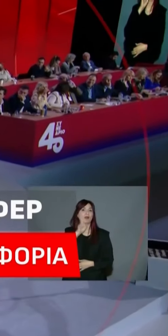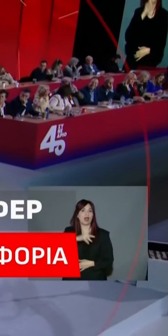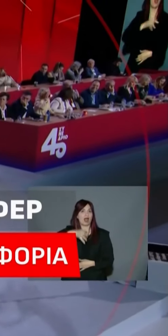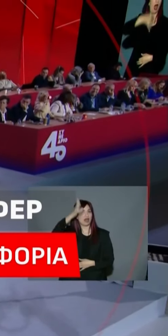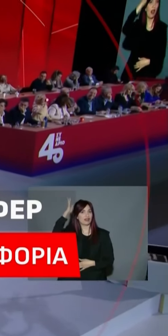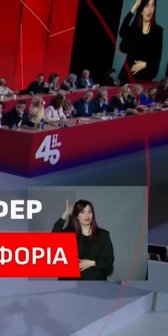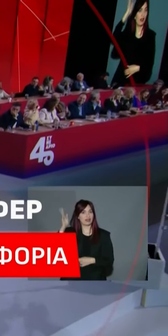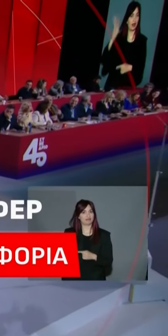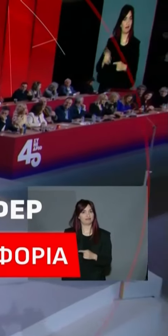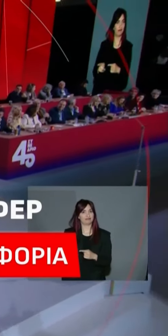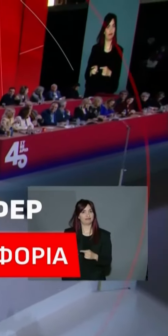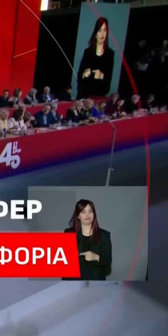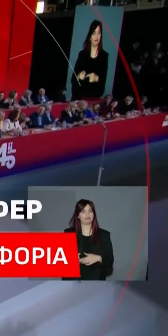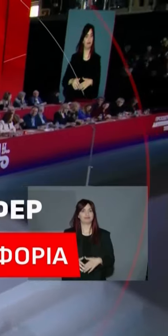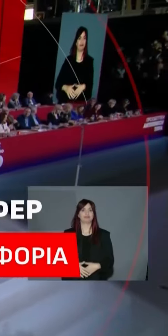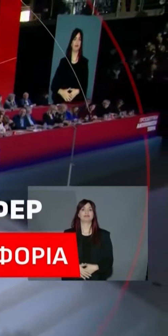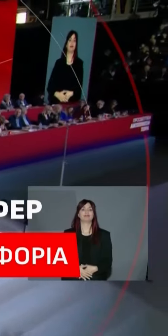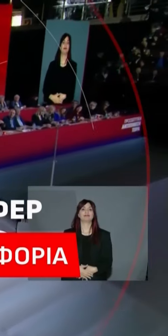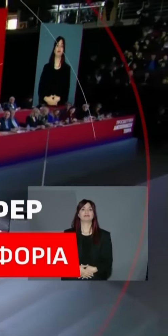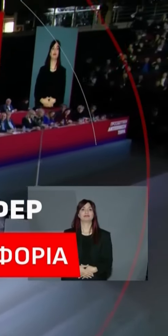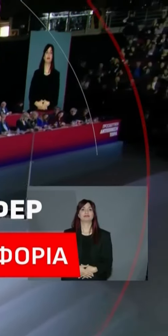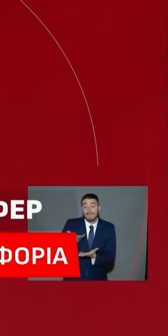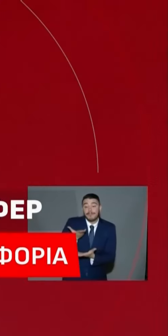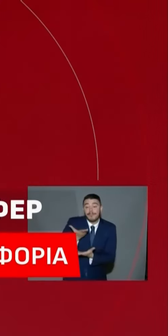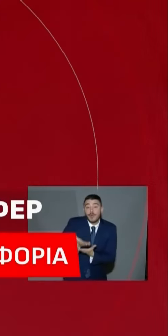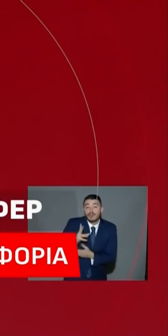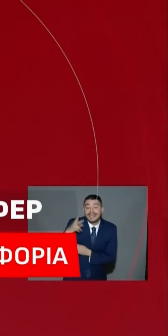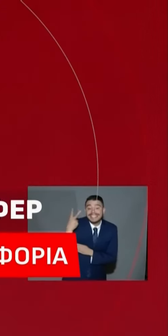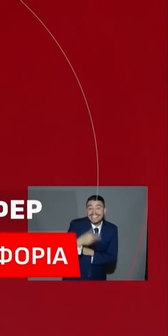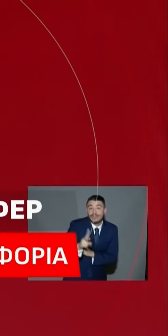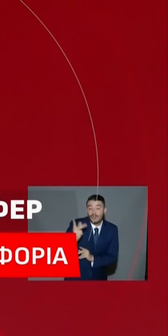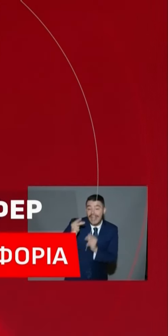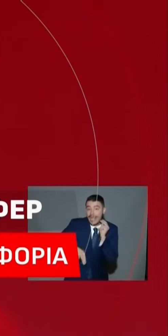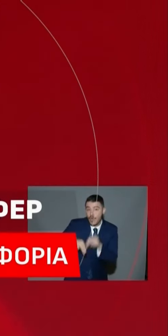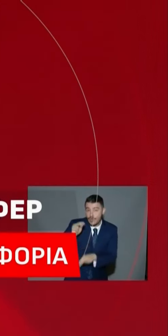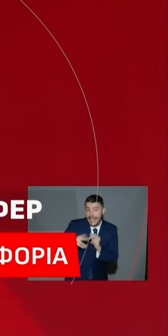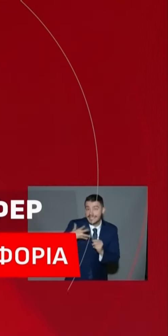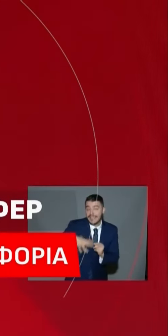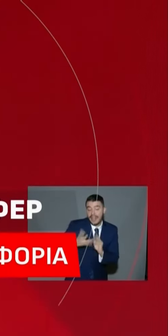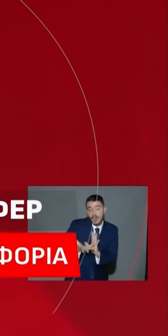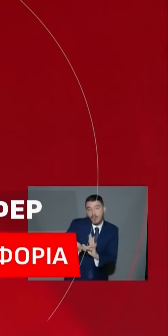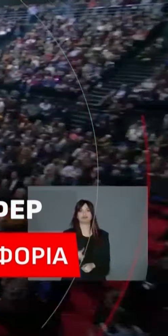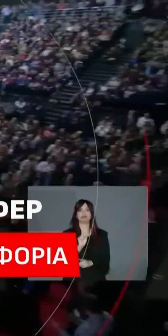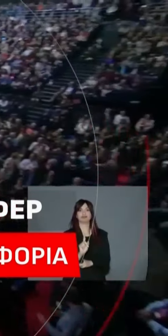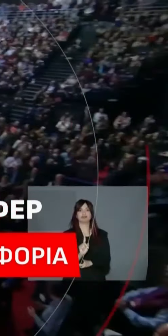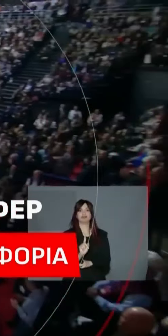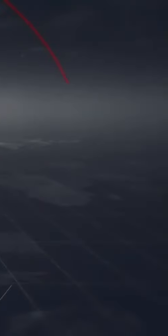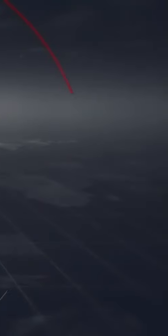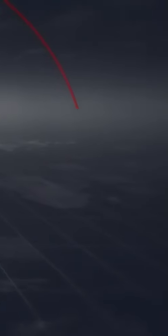πλευρά της Όλγας Γεροβασίλη. Διαρροές και παρασκήνιο. Έκτακτη εκπομπή του Άττικα για τις εξελίξεις.